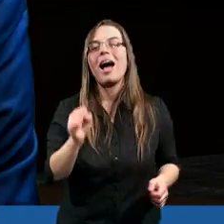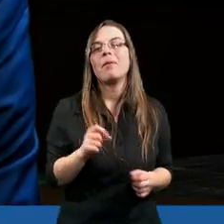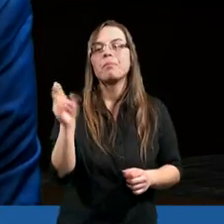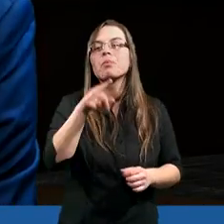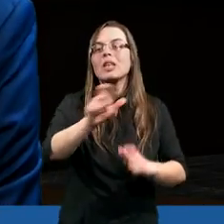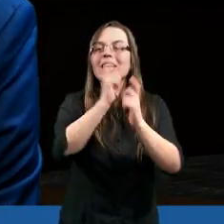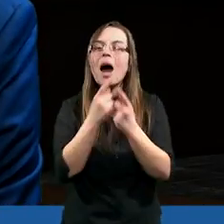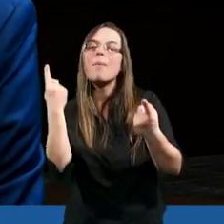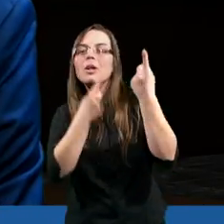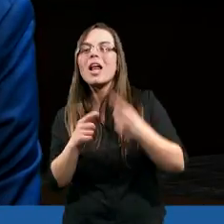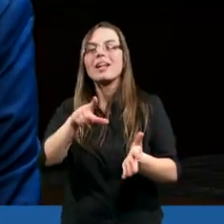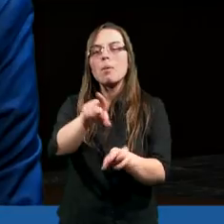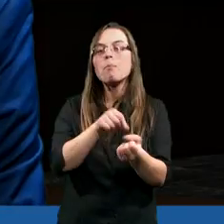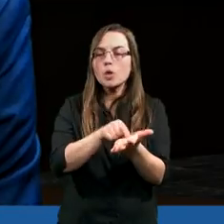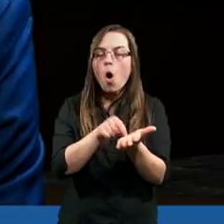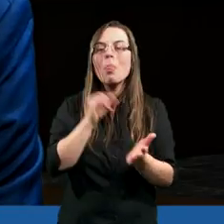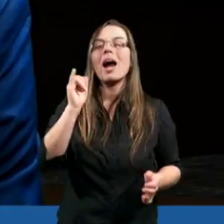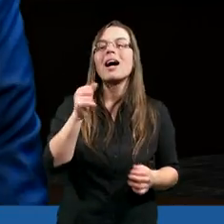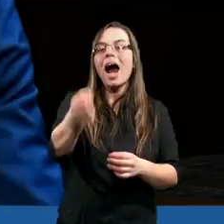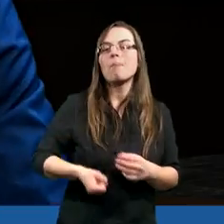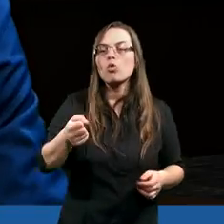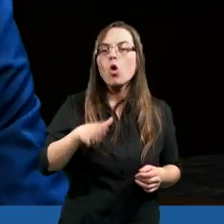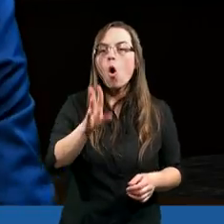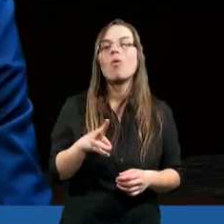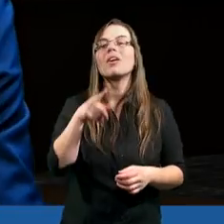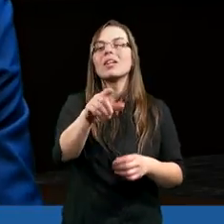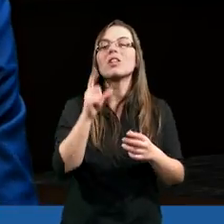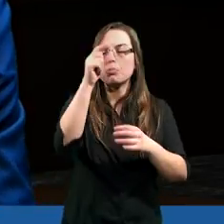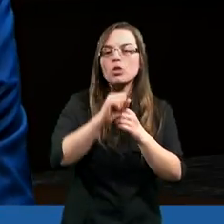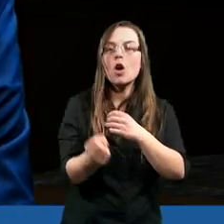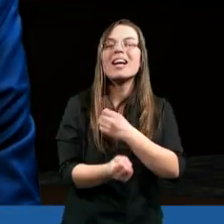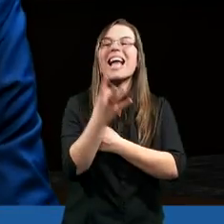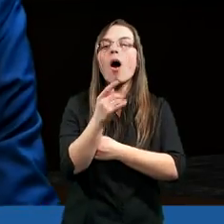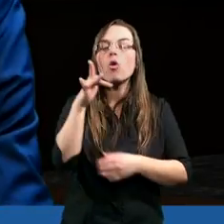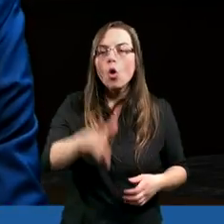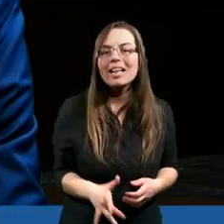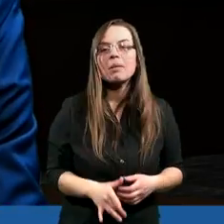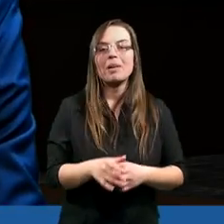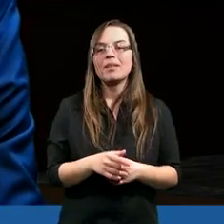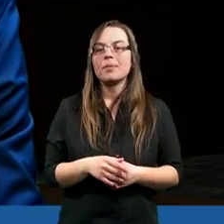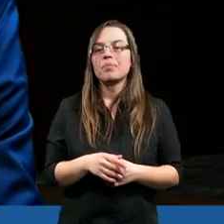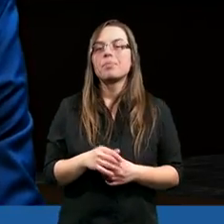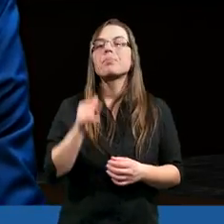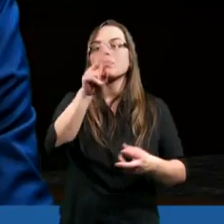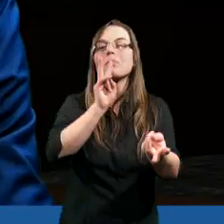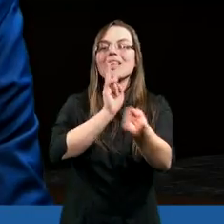złamało całe myślenie Piotra i apostołów. Bo kiedy oni poszli do Jerozalem, do Jerozolimy wrócili, spotkali się z